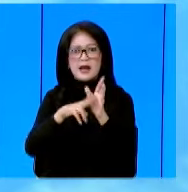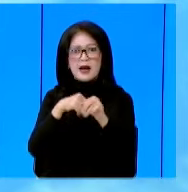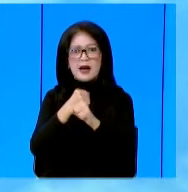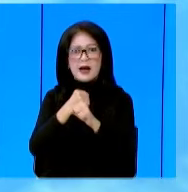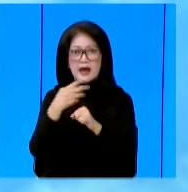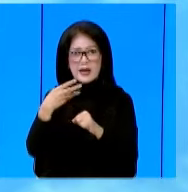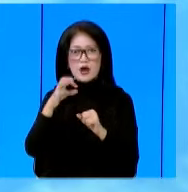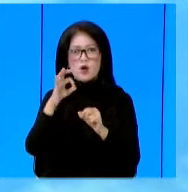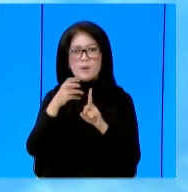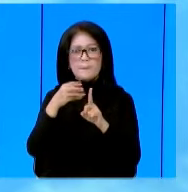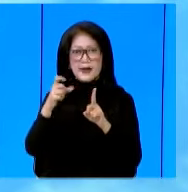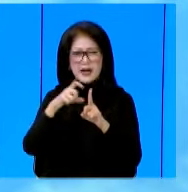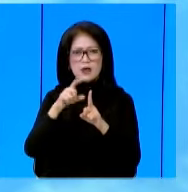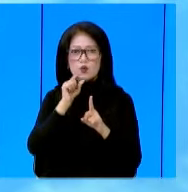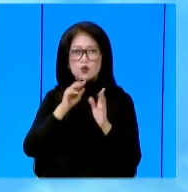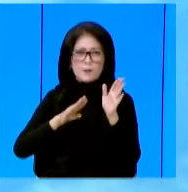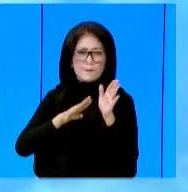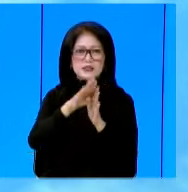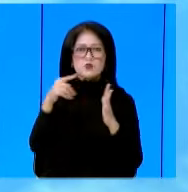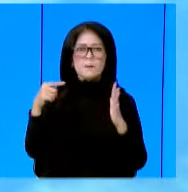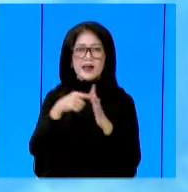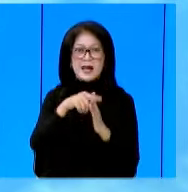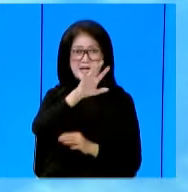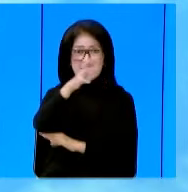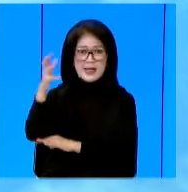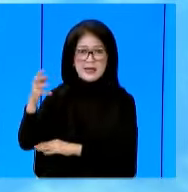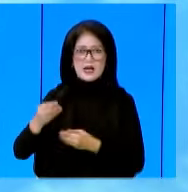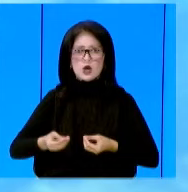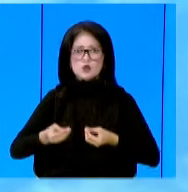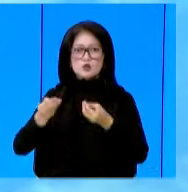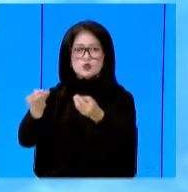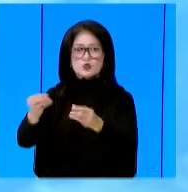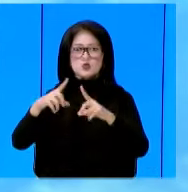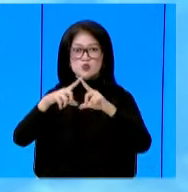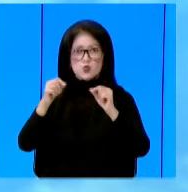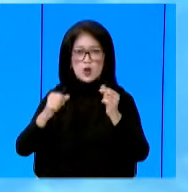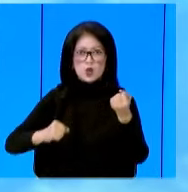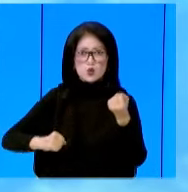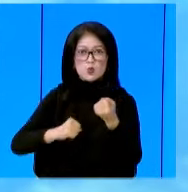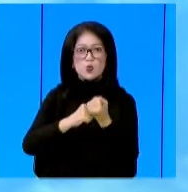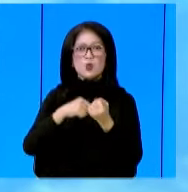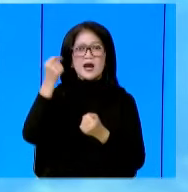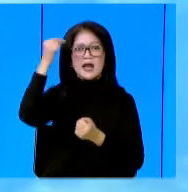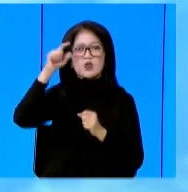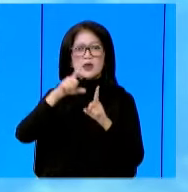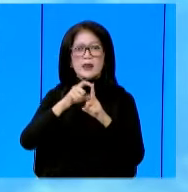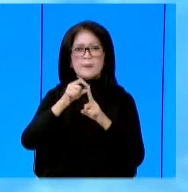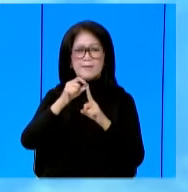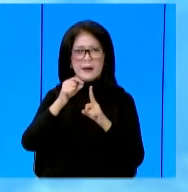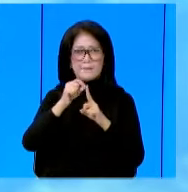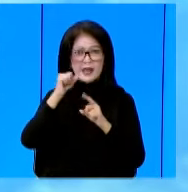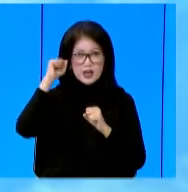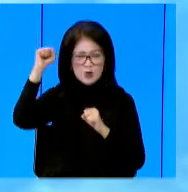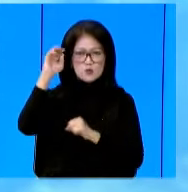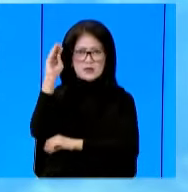dan Obed Gwijanggae untuk maju di Pilkada Serentak 2024. Penyerahan surat dukungan ini dilakukan di kantor DPP Partai Perindo